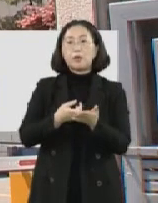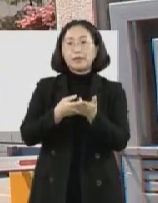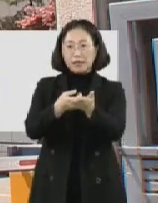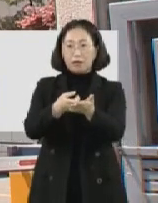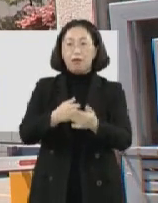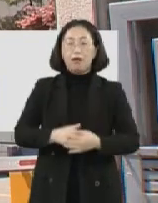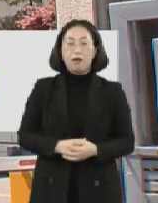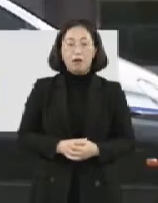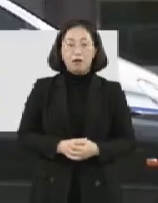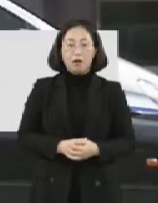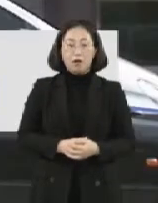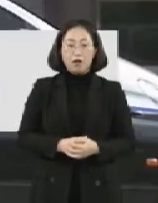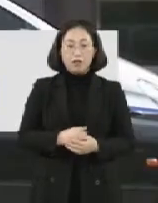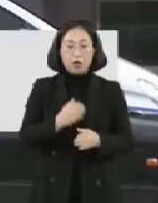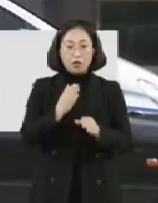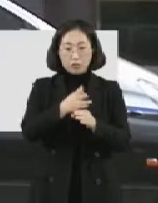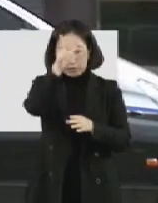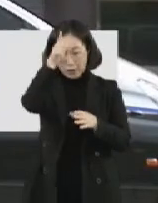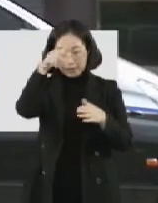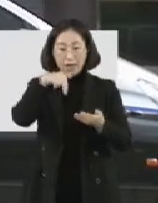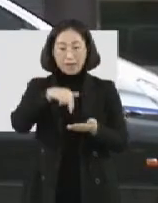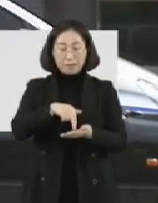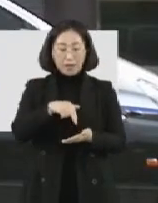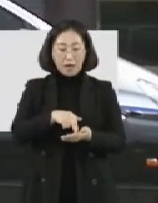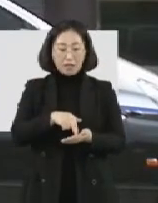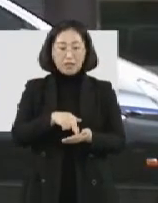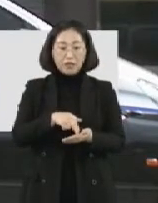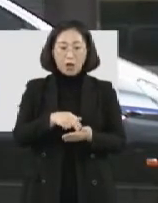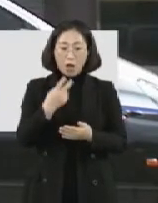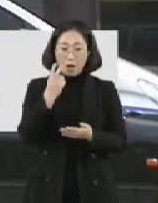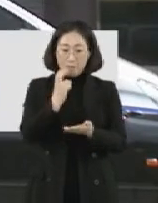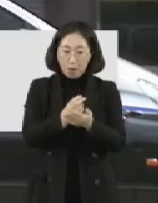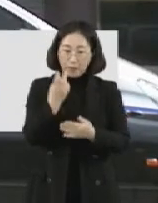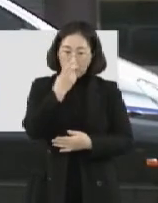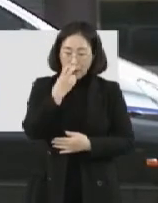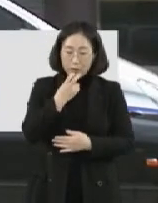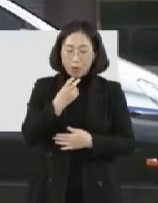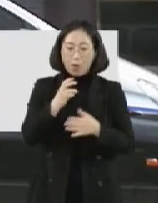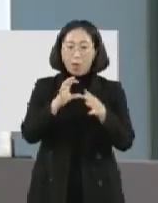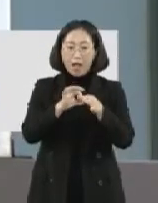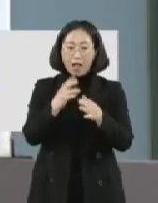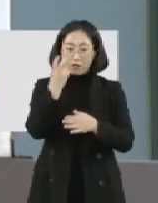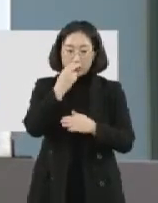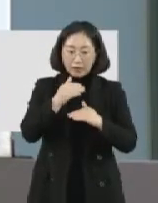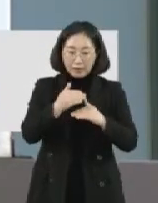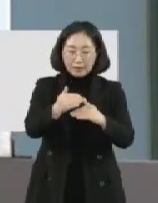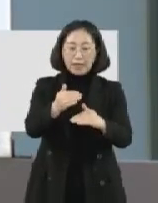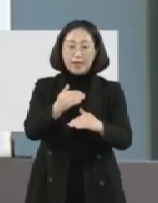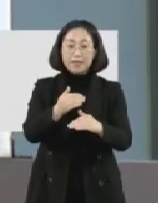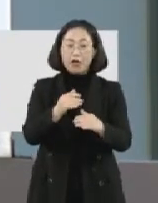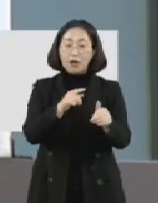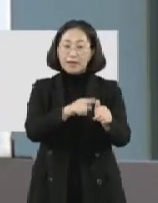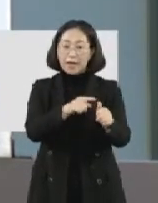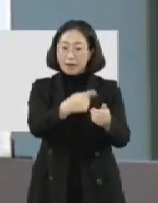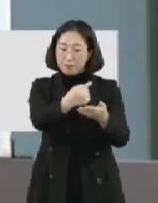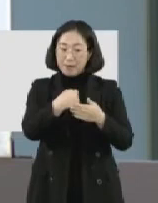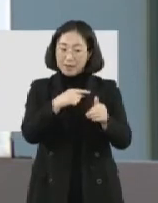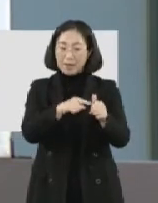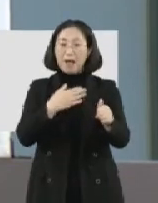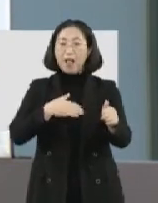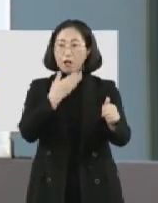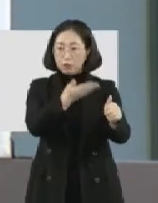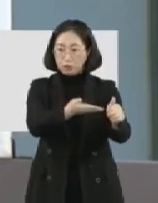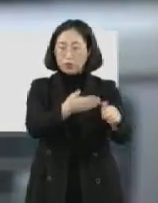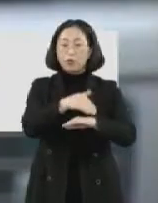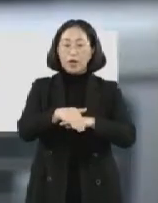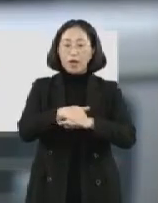줍니다 예 대해 중부 경찰서 측은 법률 검토와 관련 수사 절차를 진행해 해당 민원인의 통보 할 방침 이라며